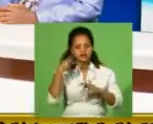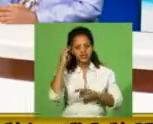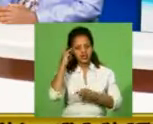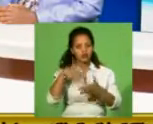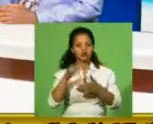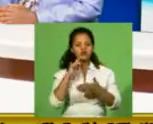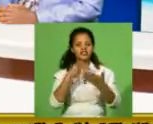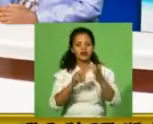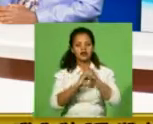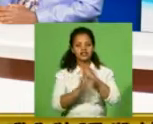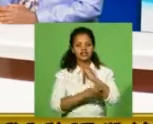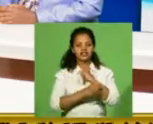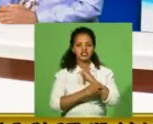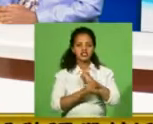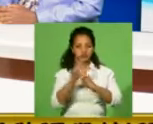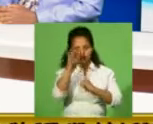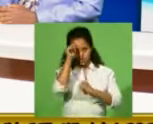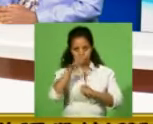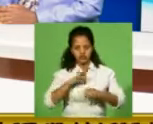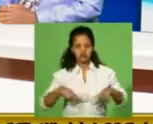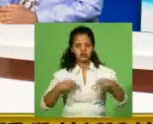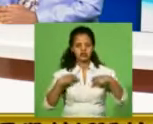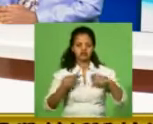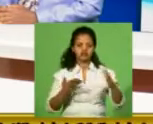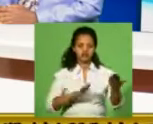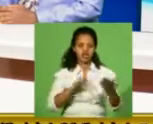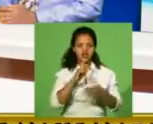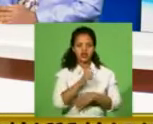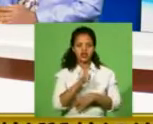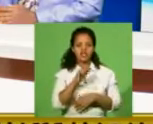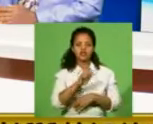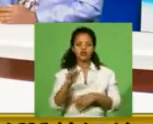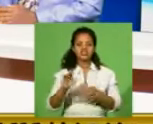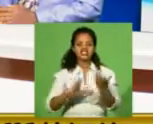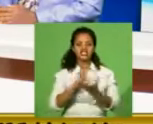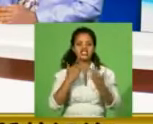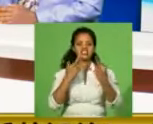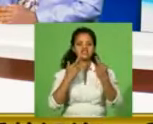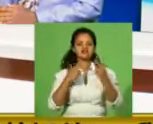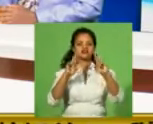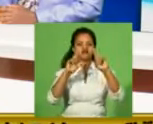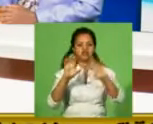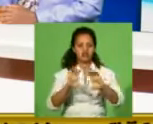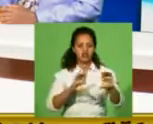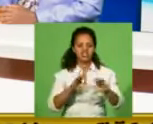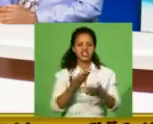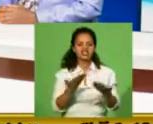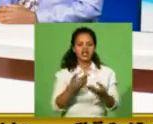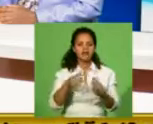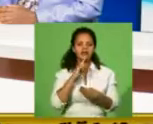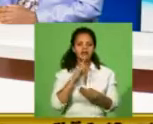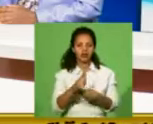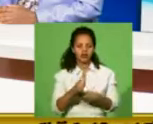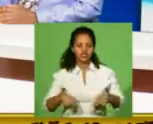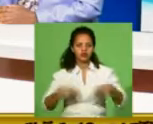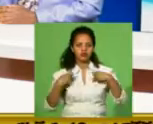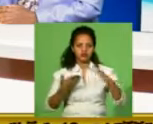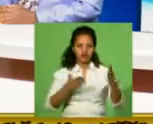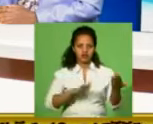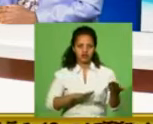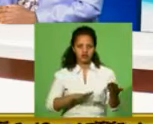ባወጣው መረጃ መሰረት የሶስት ሰዎች ህይወት ሲያልፍ አንደኛው ከደቡብ ክልል እንደሆነ ይፋ ተደርጓልና ከየትኛው አካባቢ ነው ህይወቱ ያለፈው የሚለው